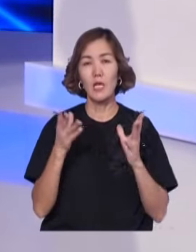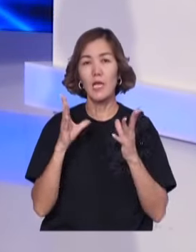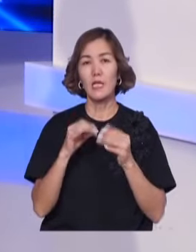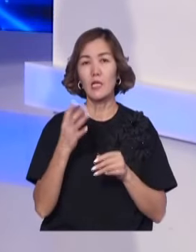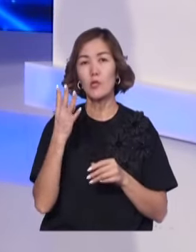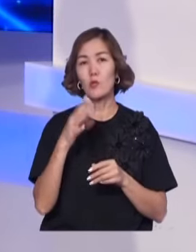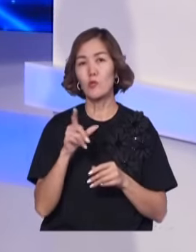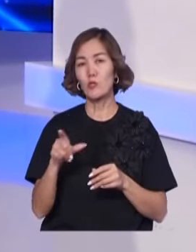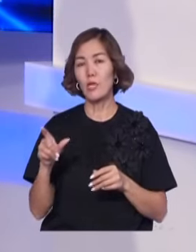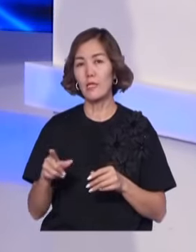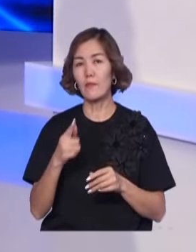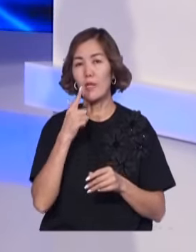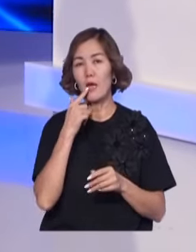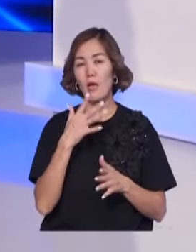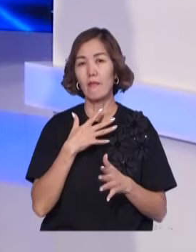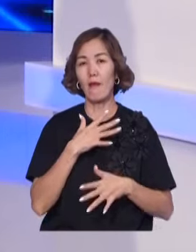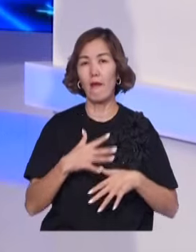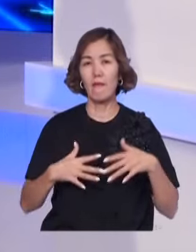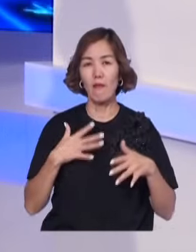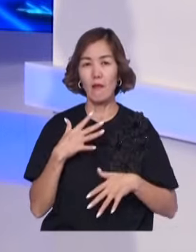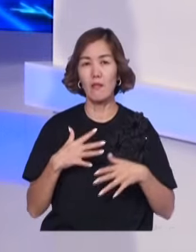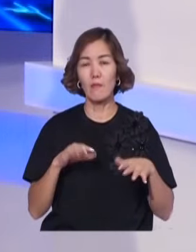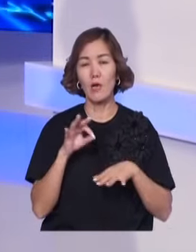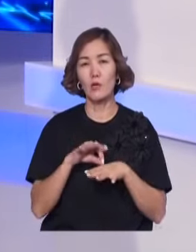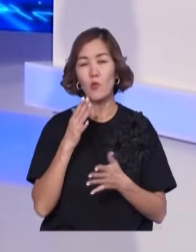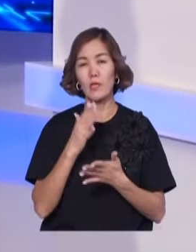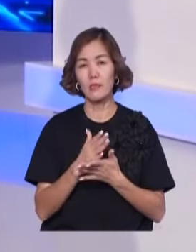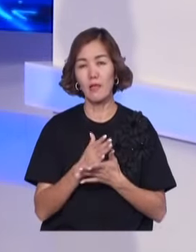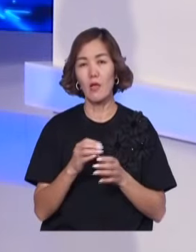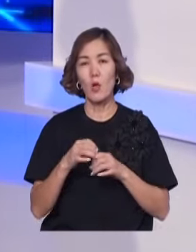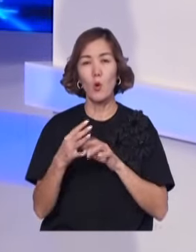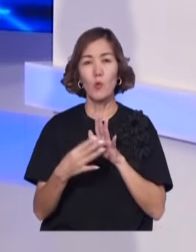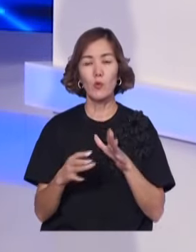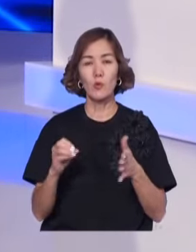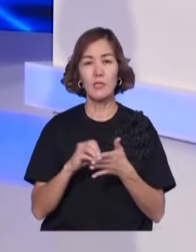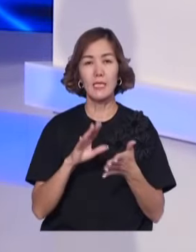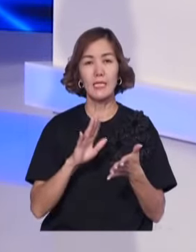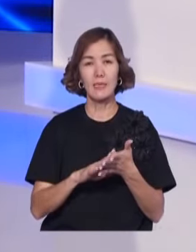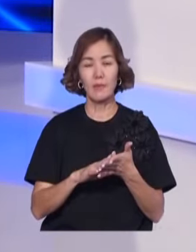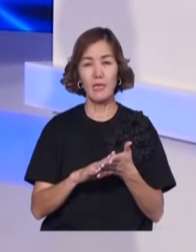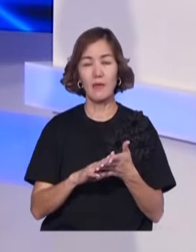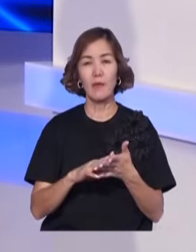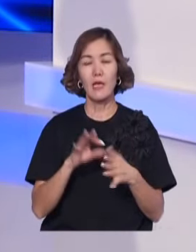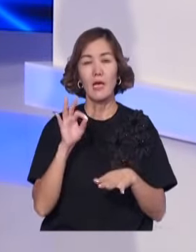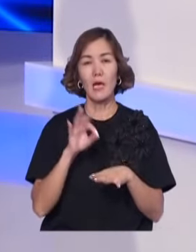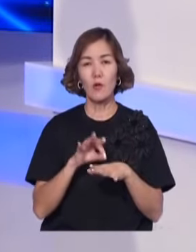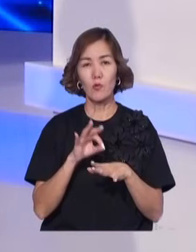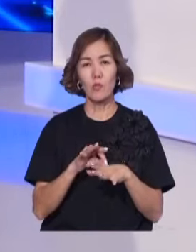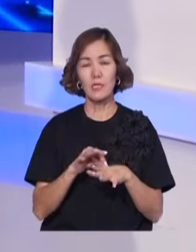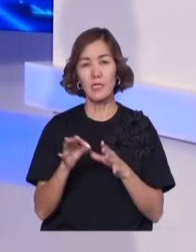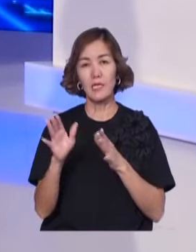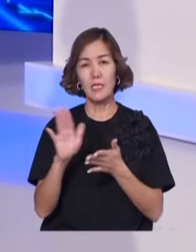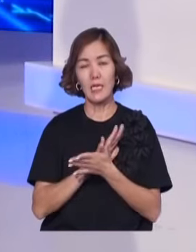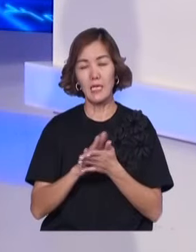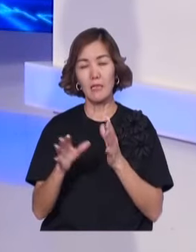Нәтижесінде 400-ге жуығынан қан айналымы жүйесі ауру анықталған. Олардың 19-ы есепке алынып, дертіне сәйкес тегін дәрі-дәрмек